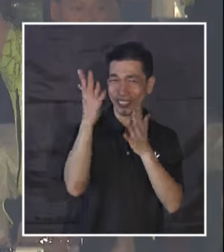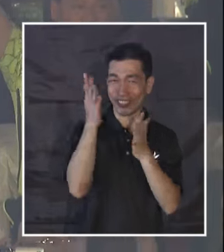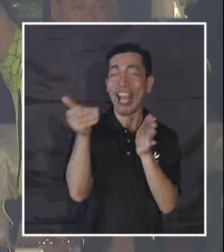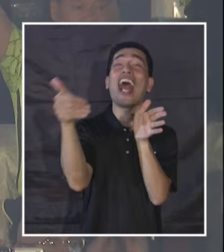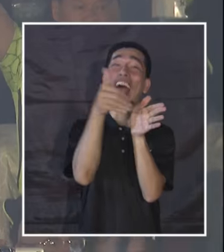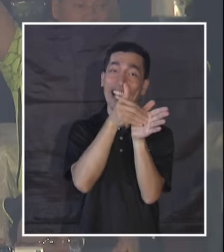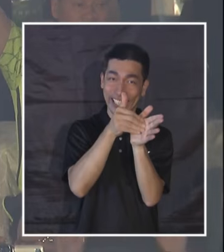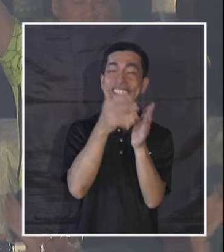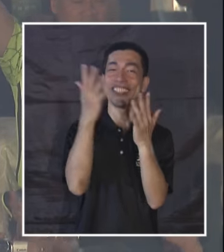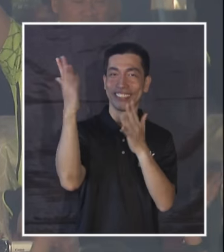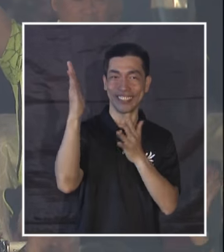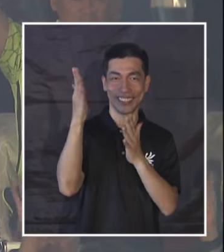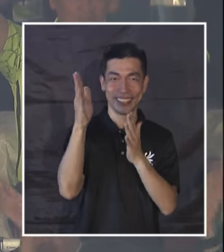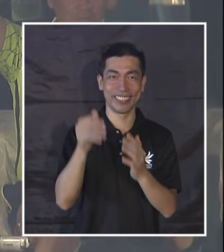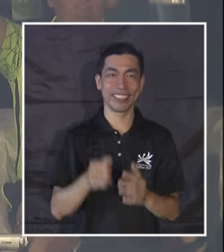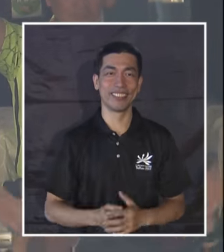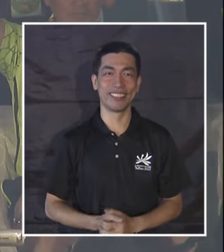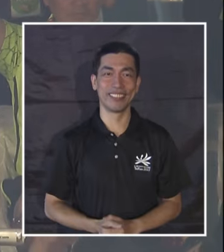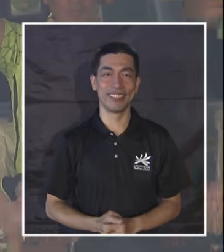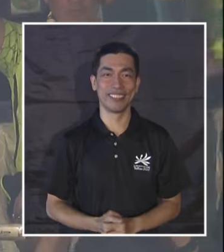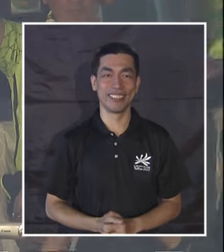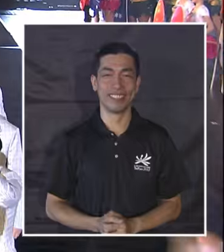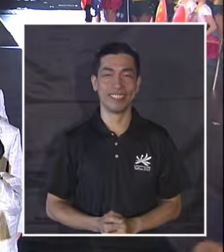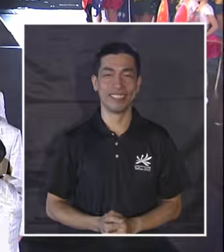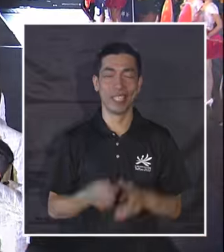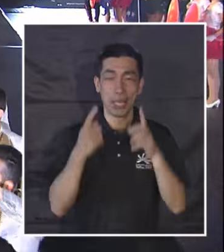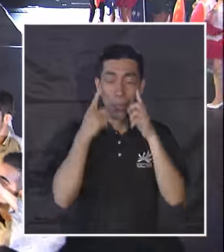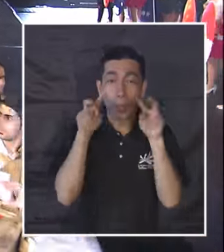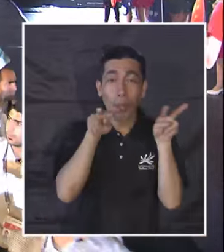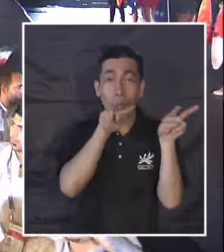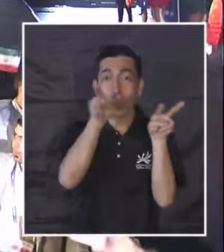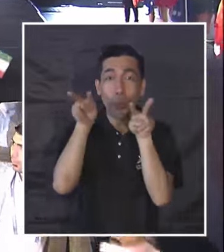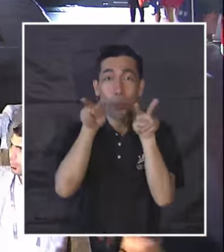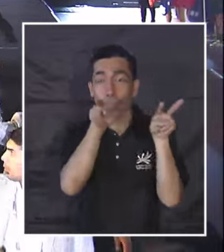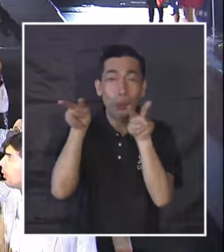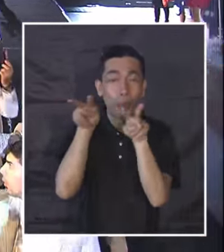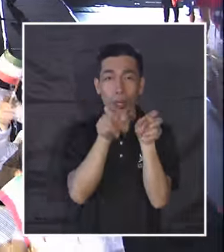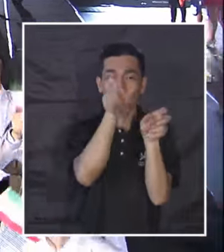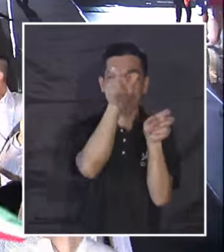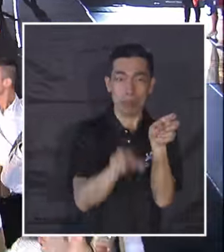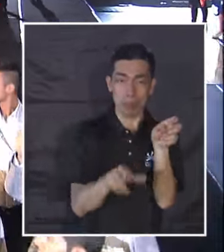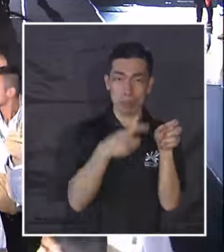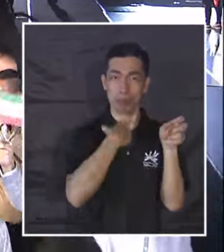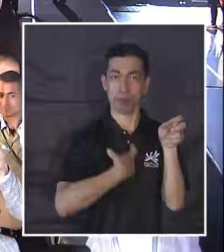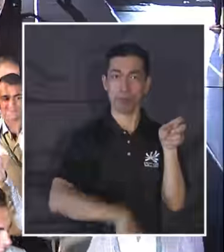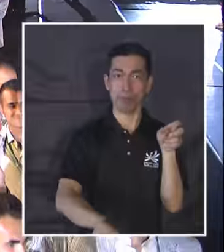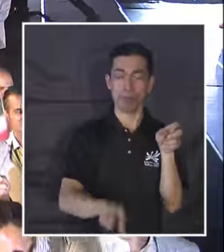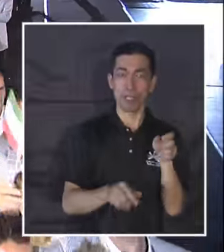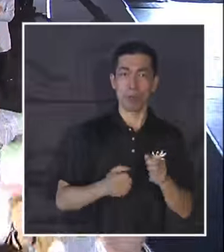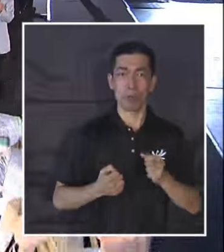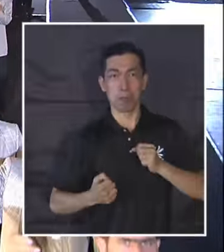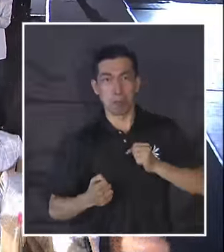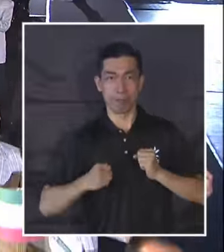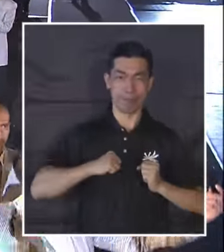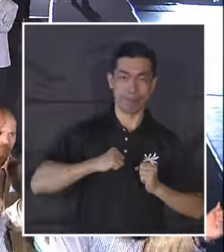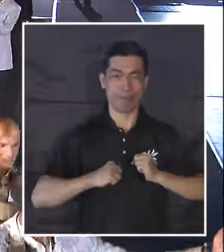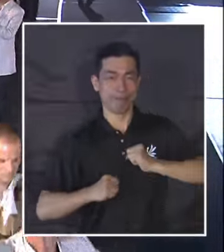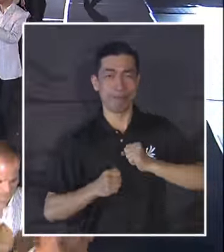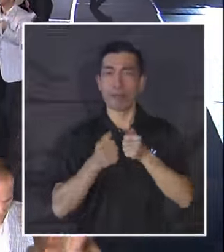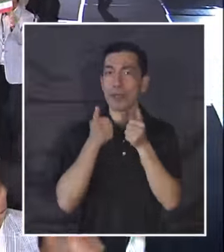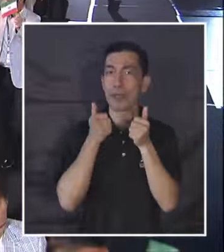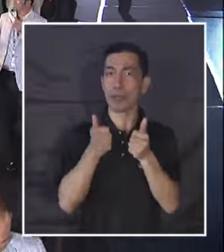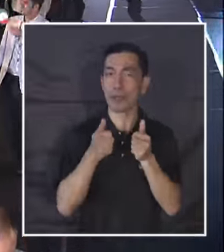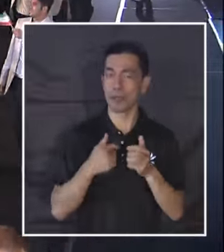好？ 而且看他们精神奕奕，而且步伐抖擞，相信呢一定是有非常充足的准备，